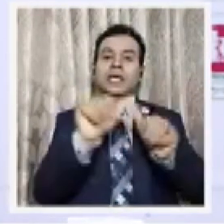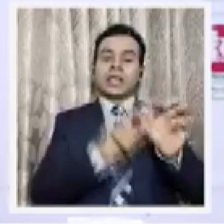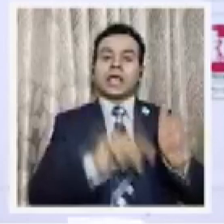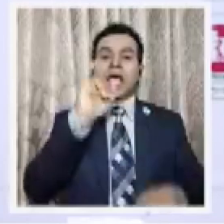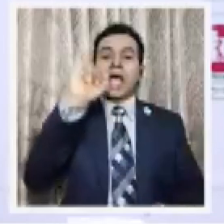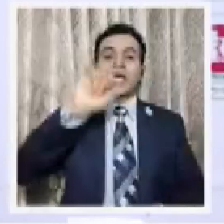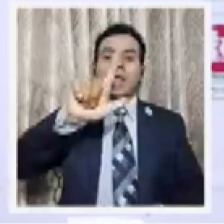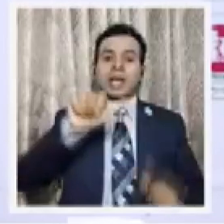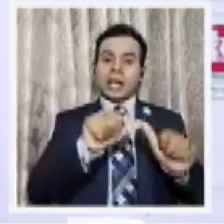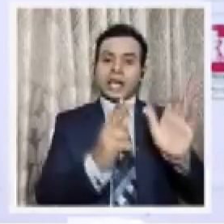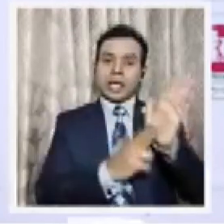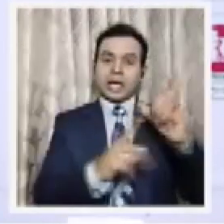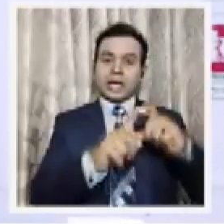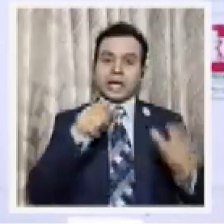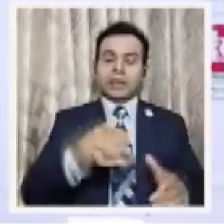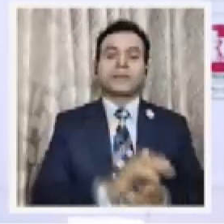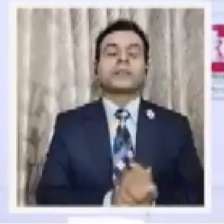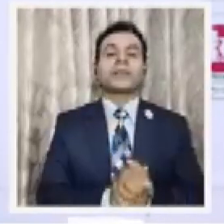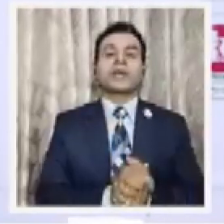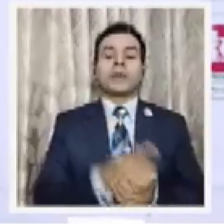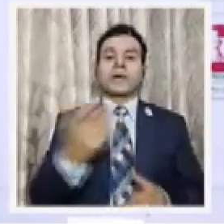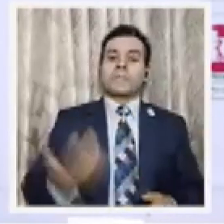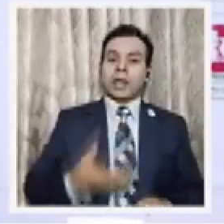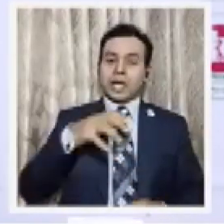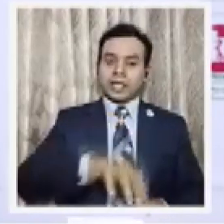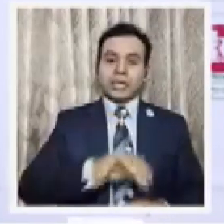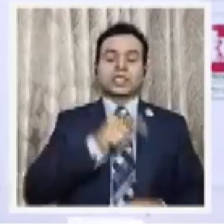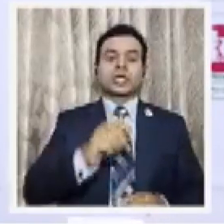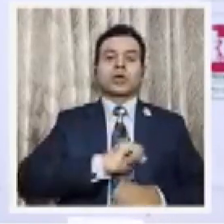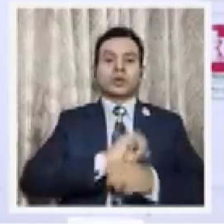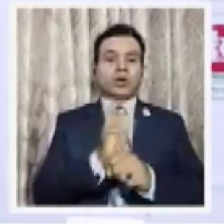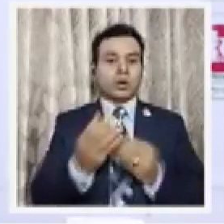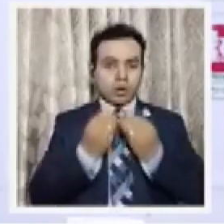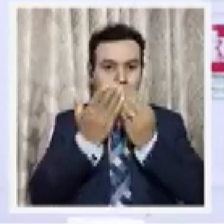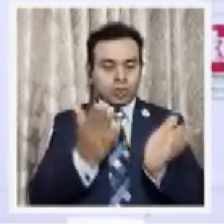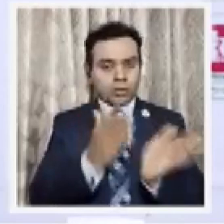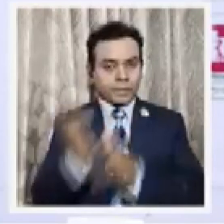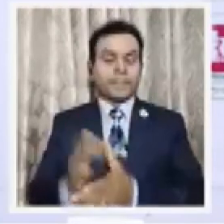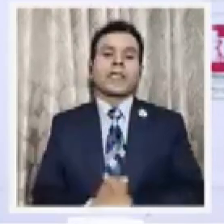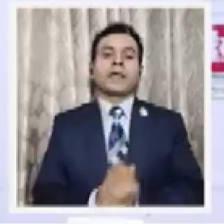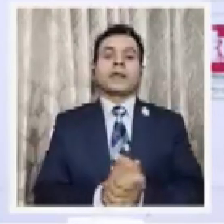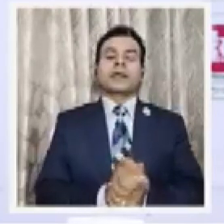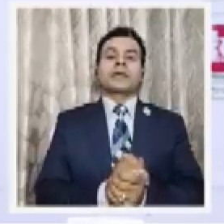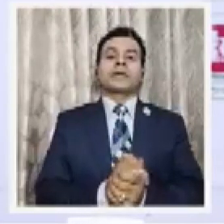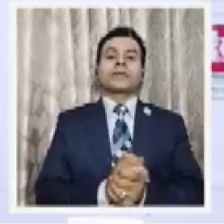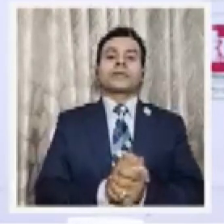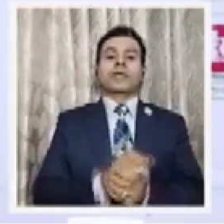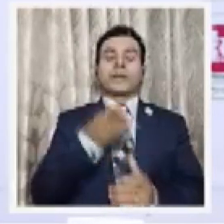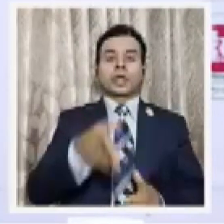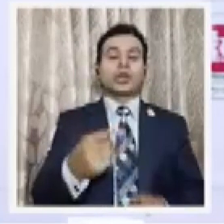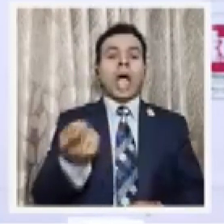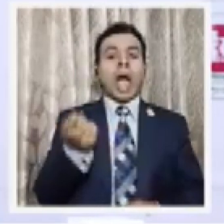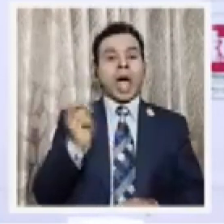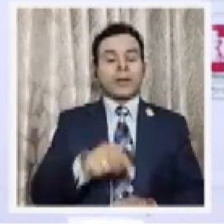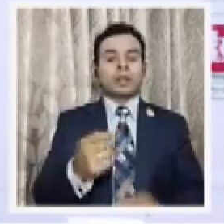নিউজিল্যান্ড, গিয়াম এবং নর্দার্ন মারিয়ানা আইল্যান্ড। এই ছিল বাংলাদেশের এবং